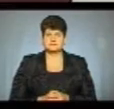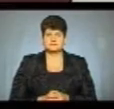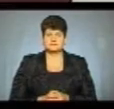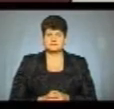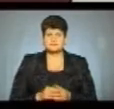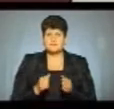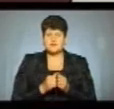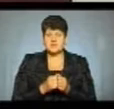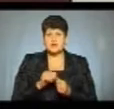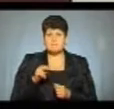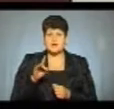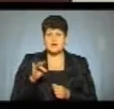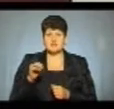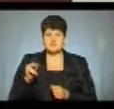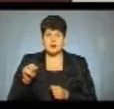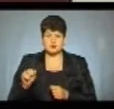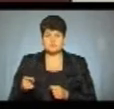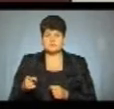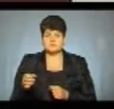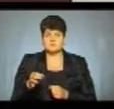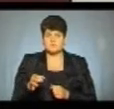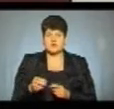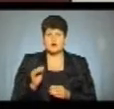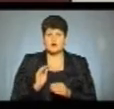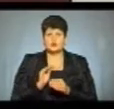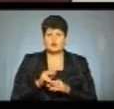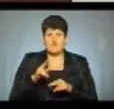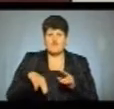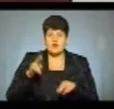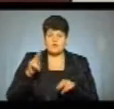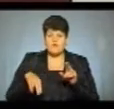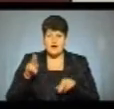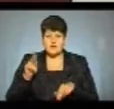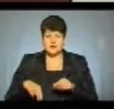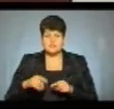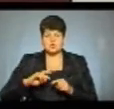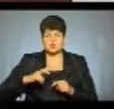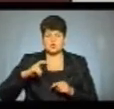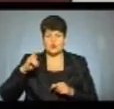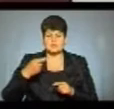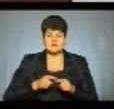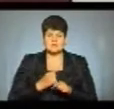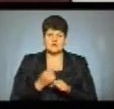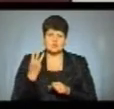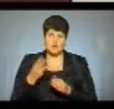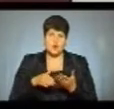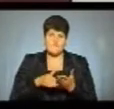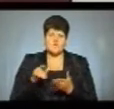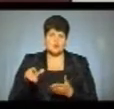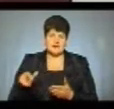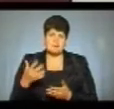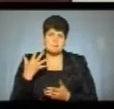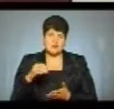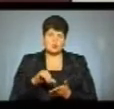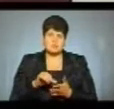Біля причалу на Тернопільському ставі сьогодні дофарбували сходи у вигляді клавіш фортепіано. Це зробили троє волонтерів та п'ятеро учасників